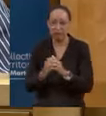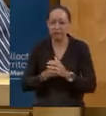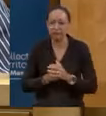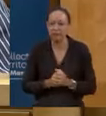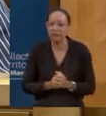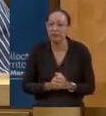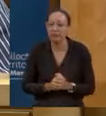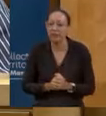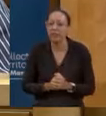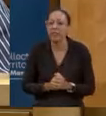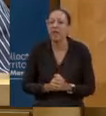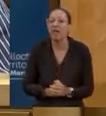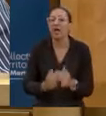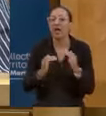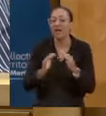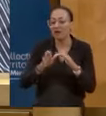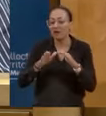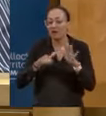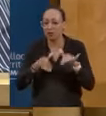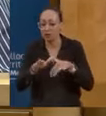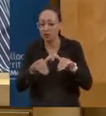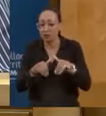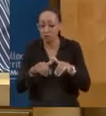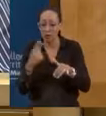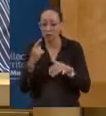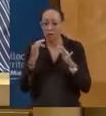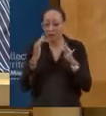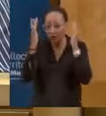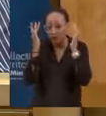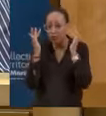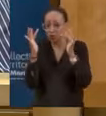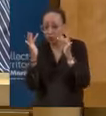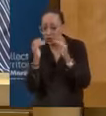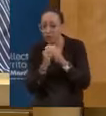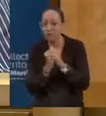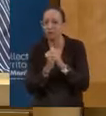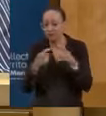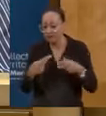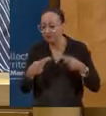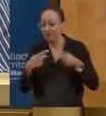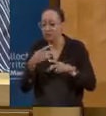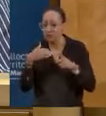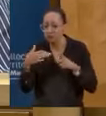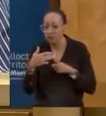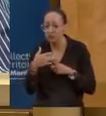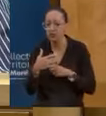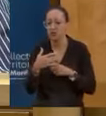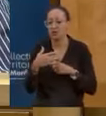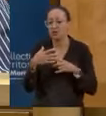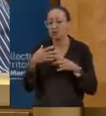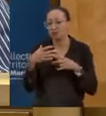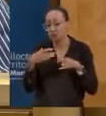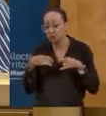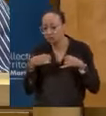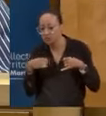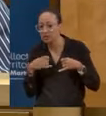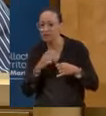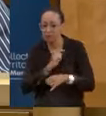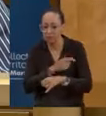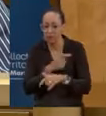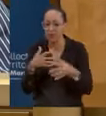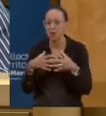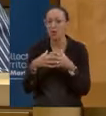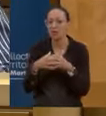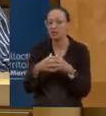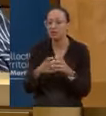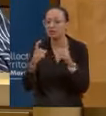Dans la partie fonctionnement, toujours pour la culture, vie sociale, jeunesse, sport et loisirs, c'est seulement